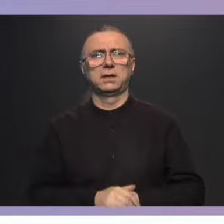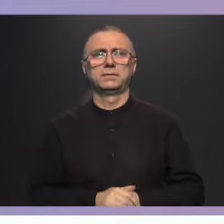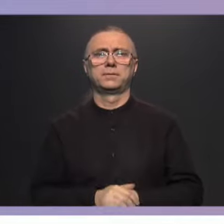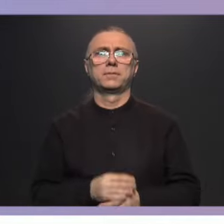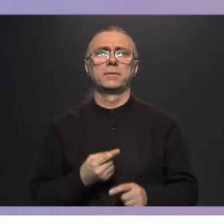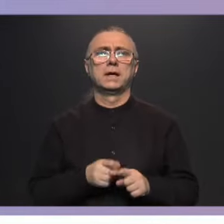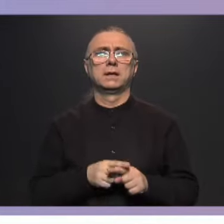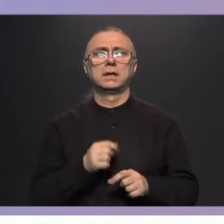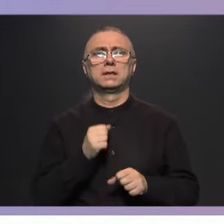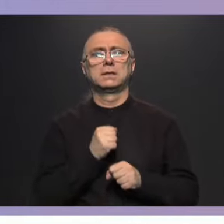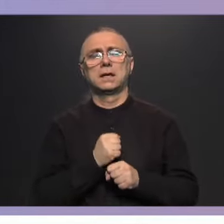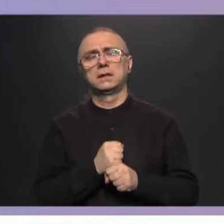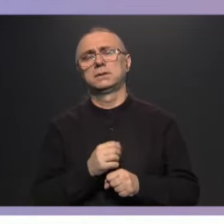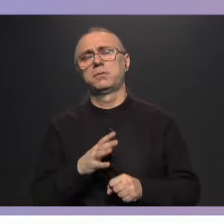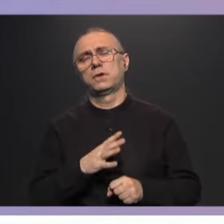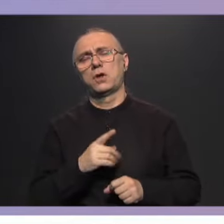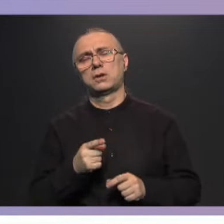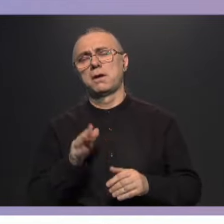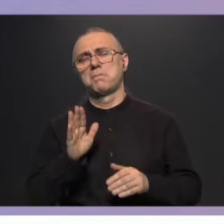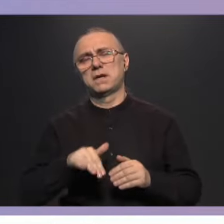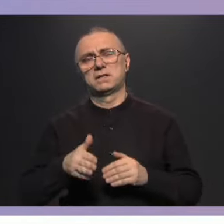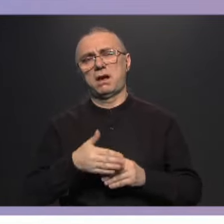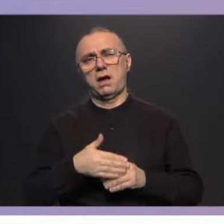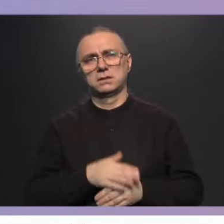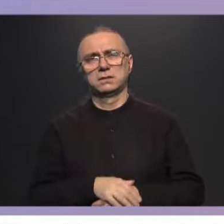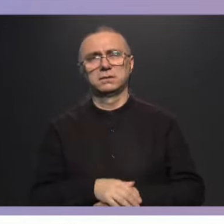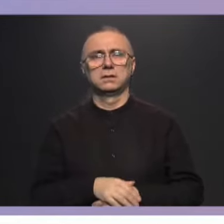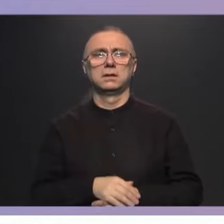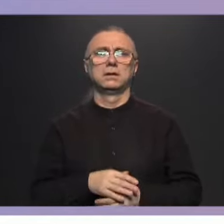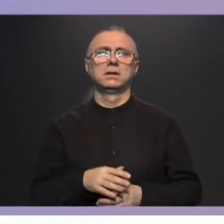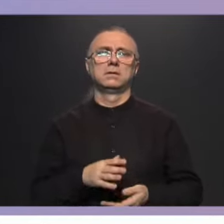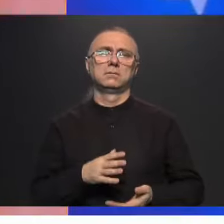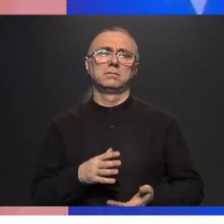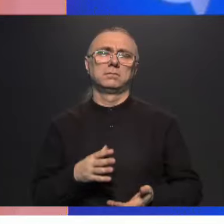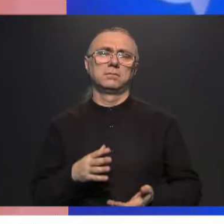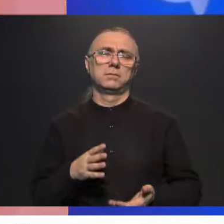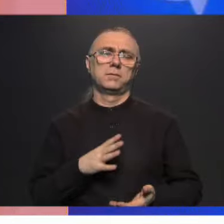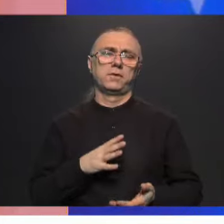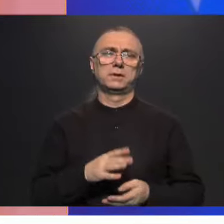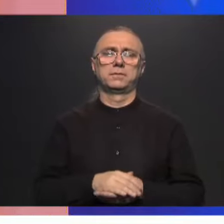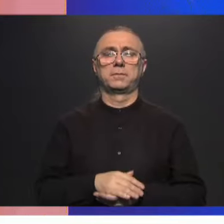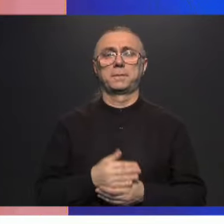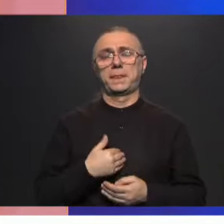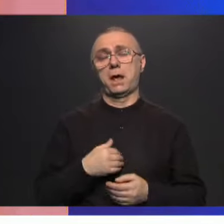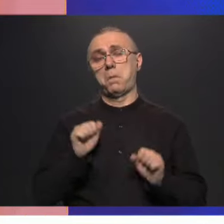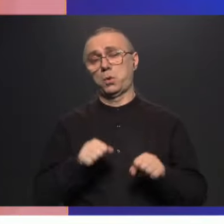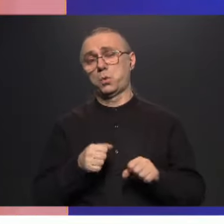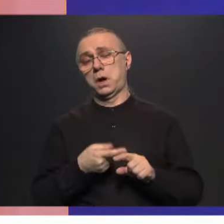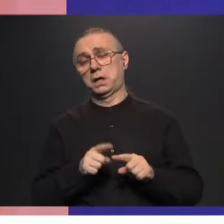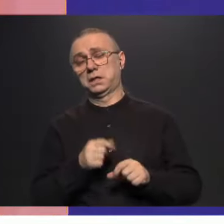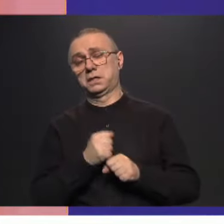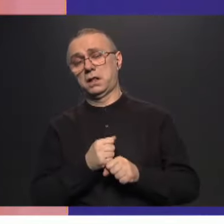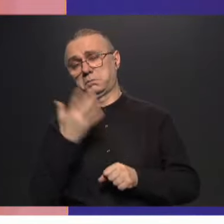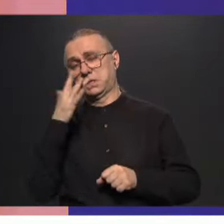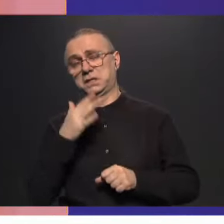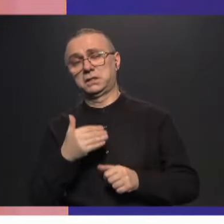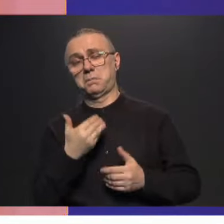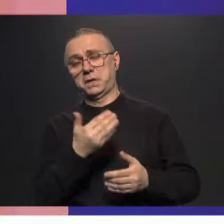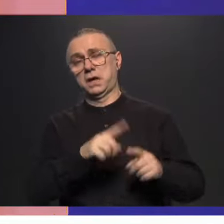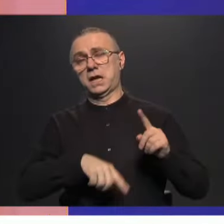делается еще от безнаказанности, то есть я могу. И от того, что я вот могу это делать при родителе, да, то